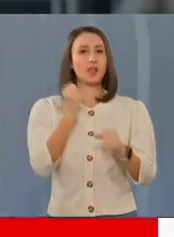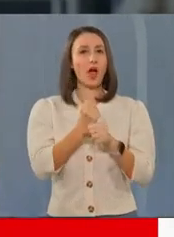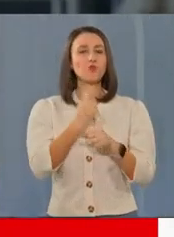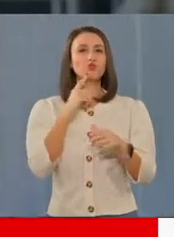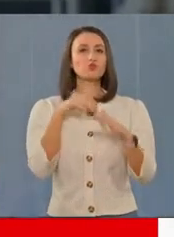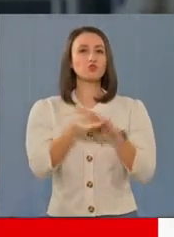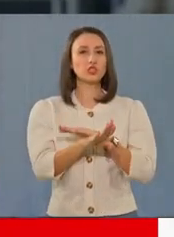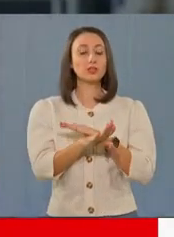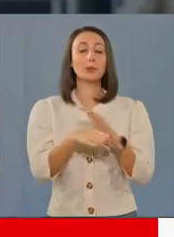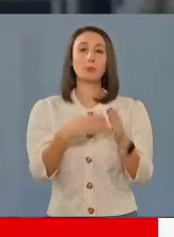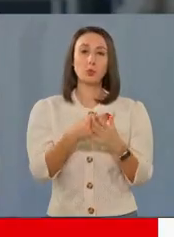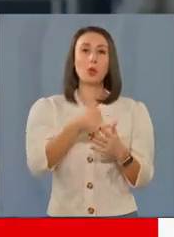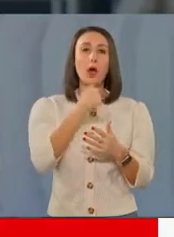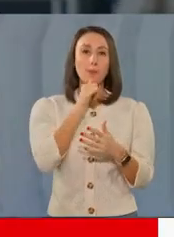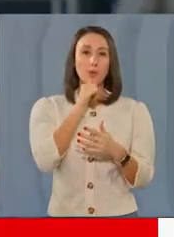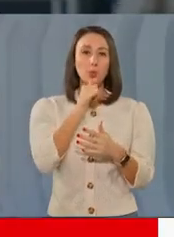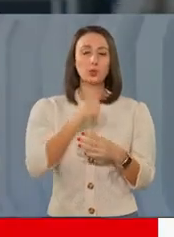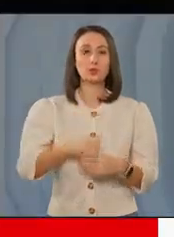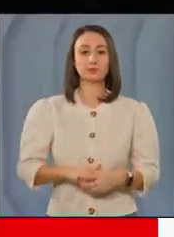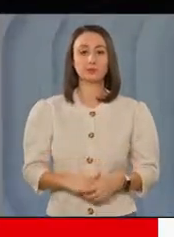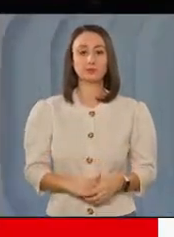nevăzut deoarece consumase băuturi alcoolice.